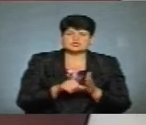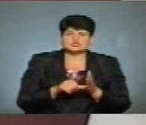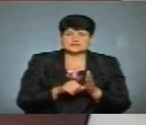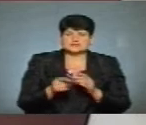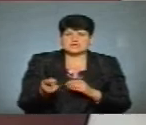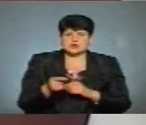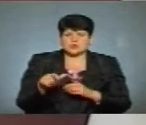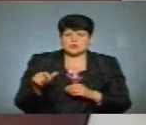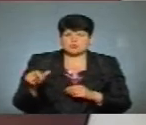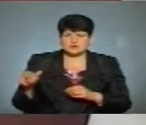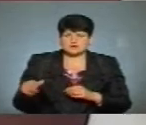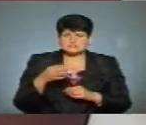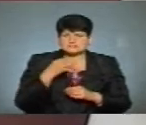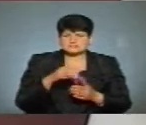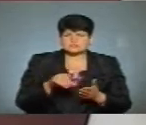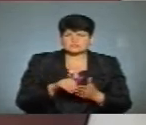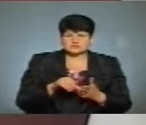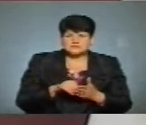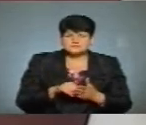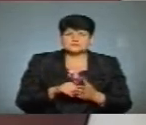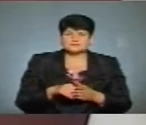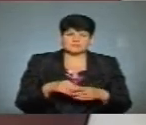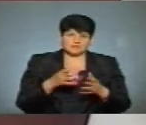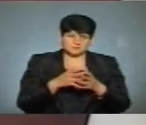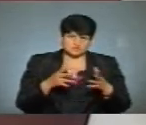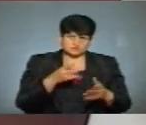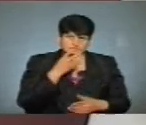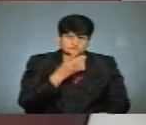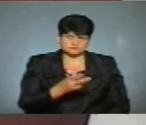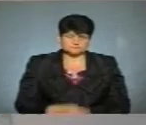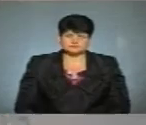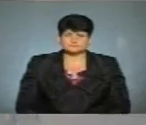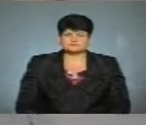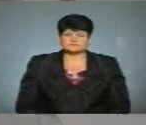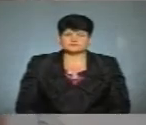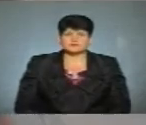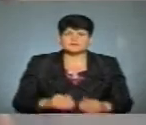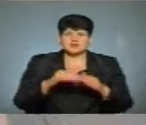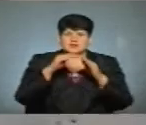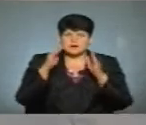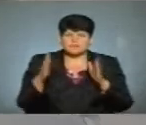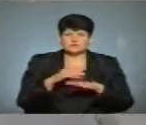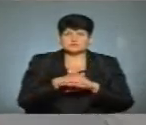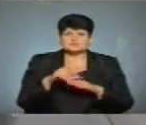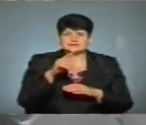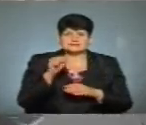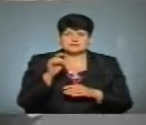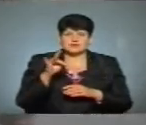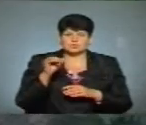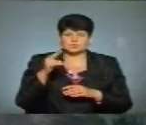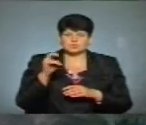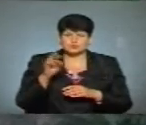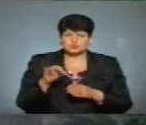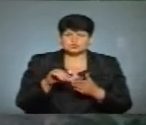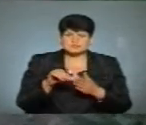розповів учасник цієї акції Олег Карпик. Більше про це у сюжеті. Під аркою на вулиці Зарудкою у Тернополі учасники